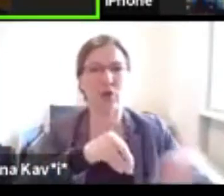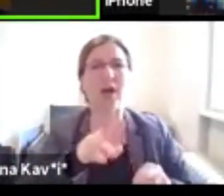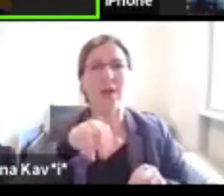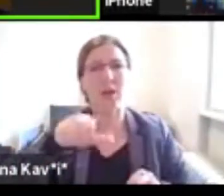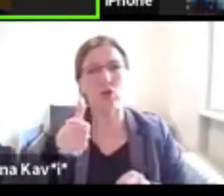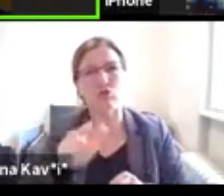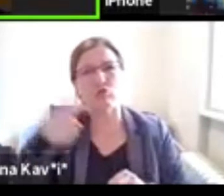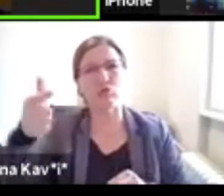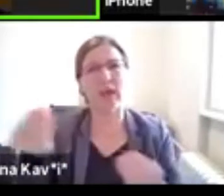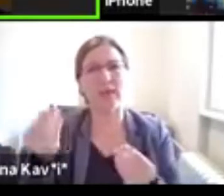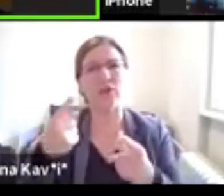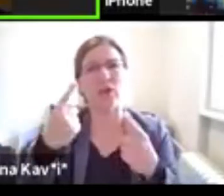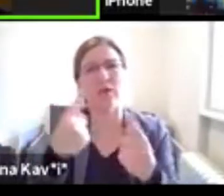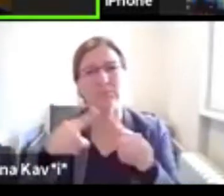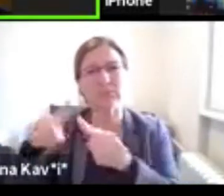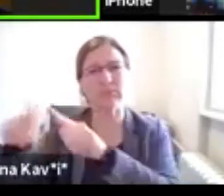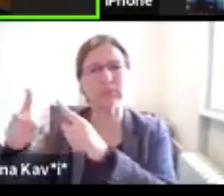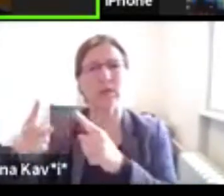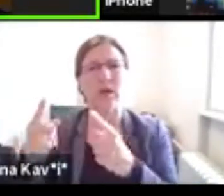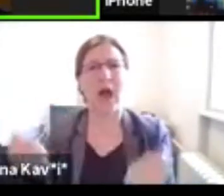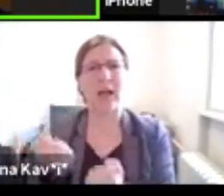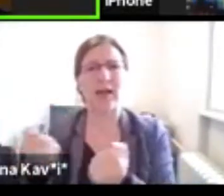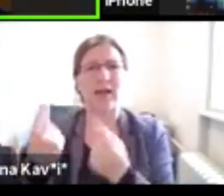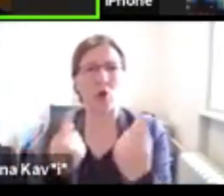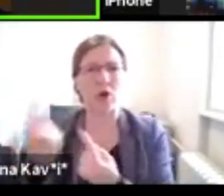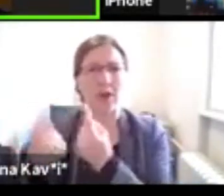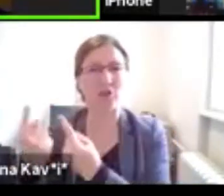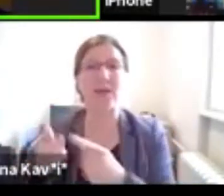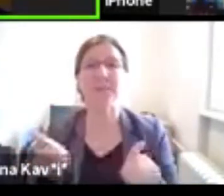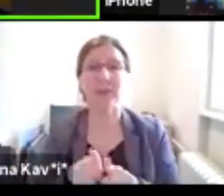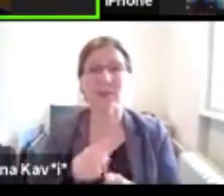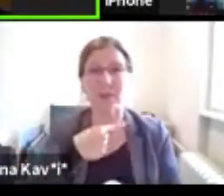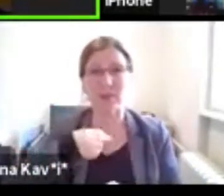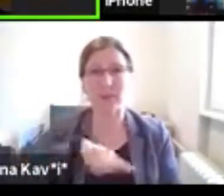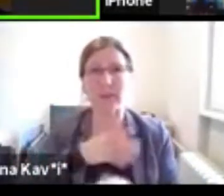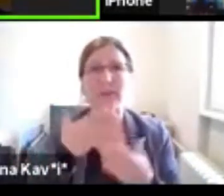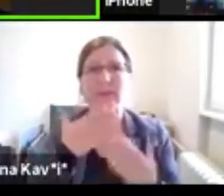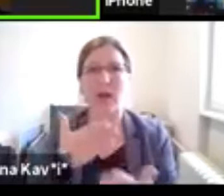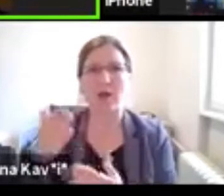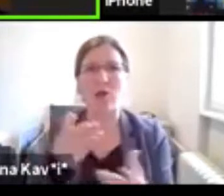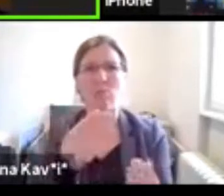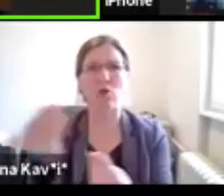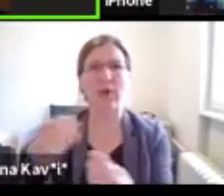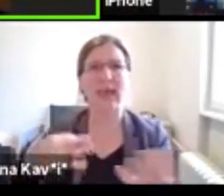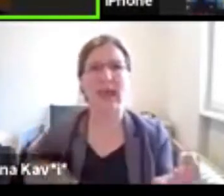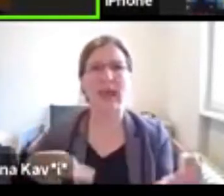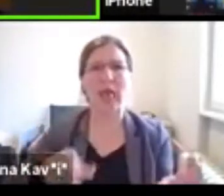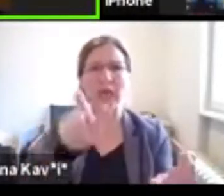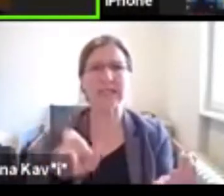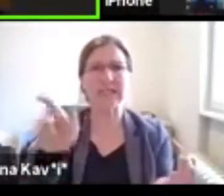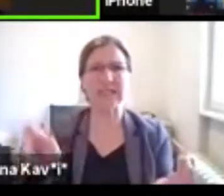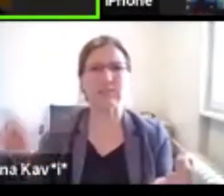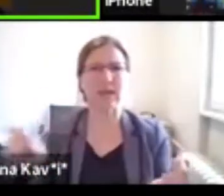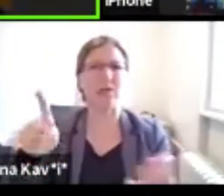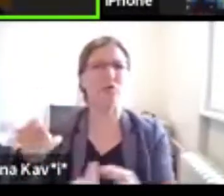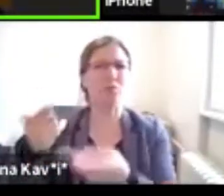i imamo čitav niz glazbenika kojima se također zahvaljujem, koji su nam ustupili svoje snimke,